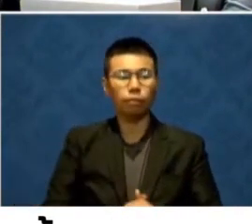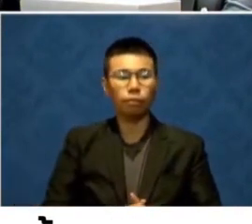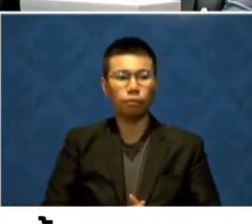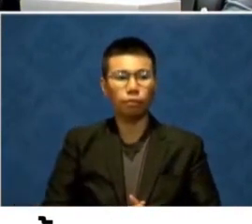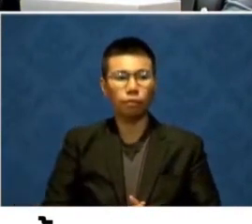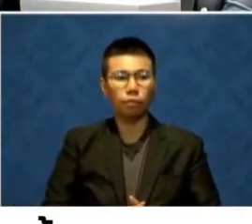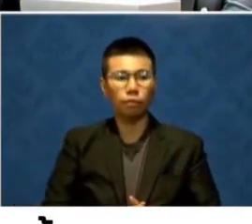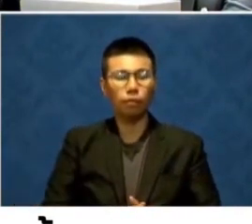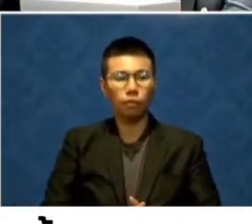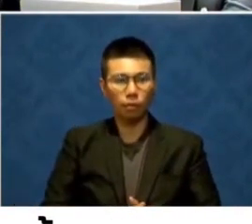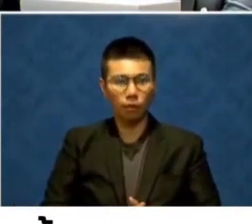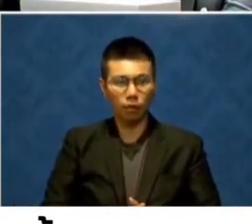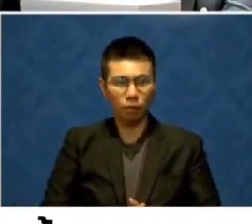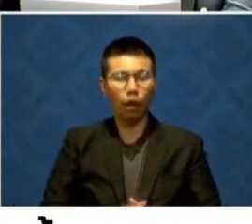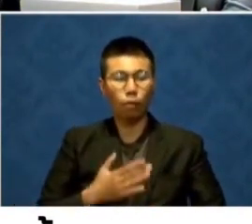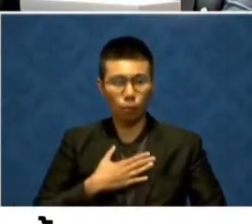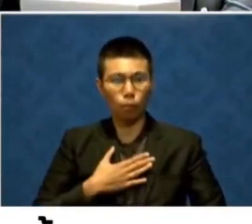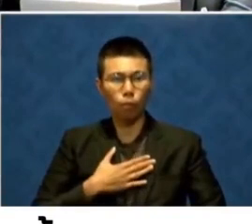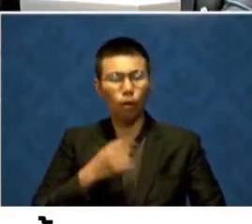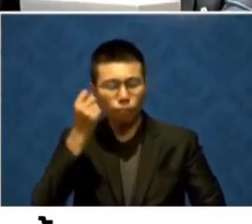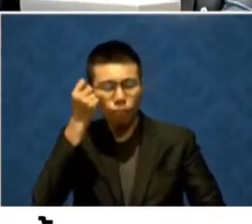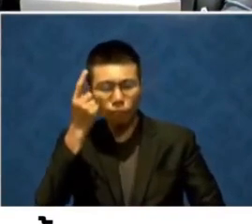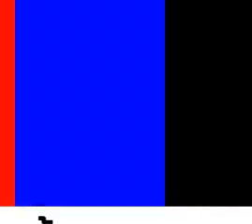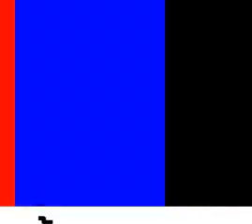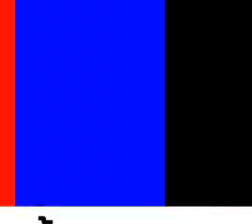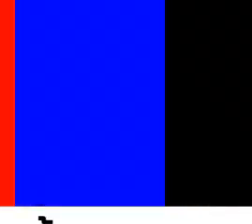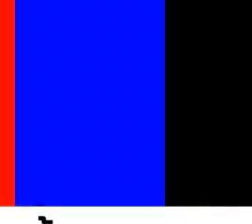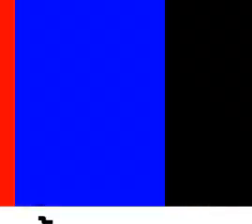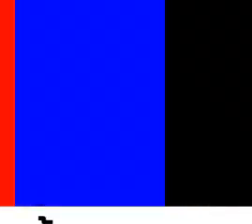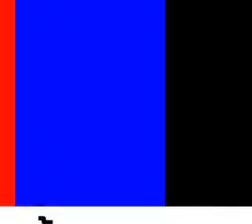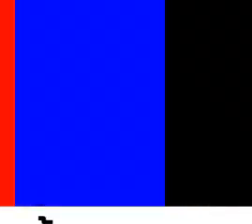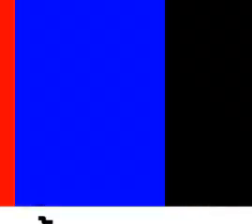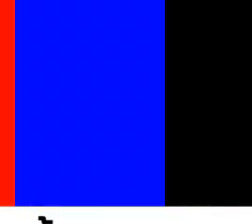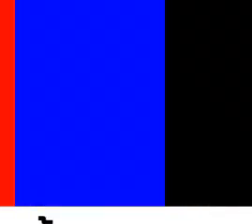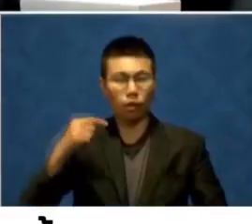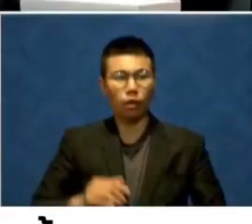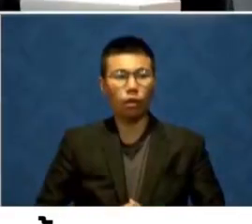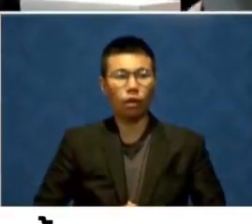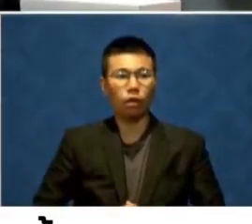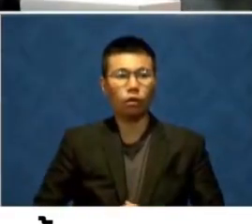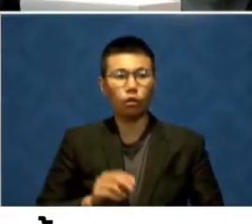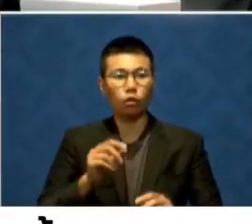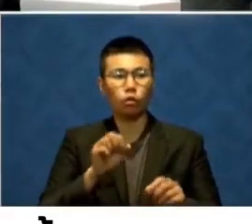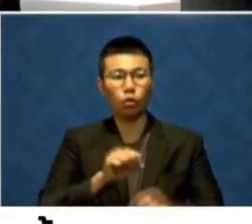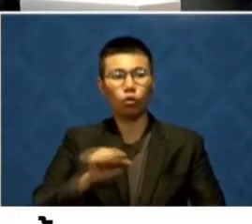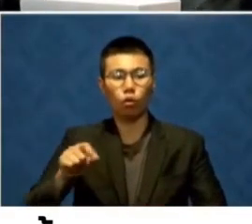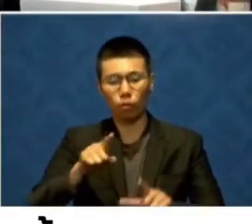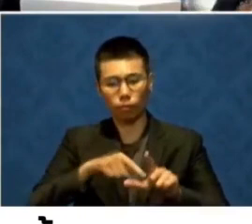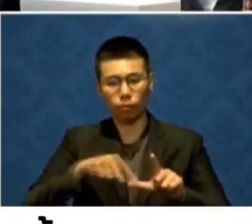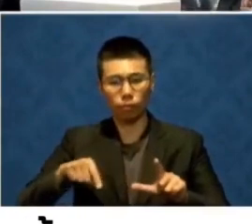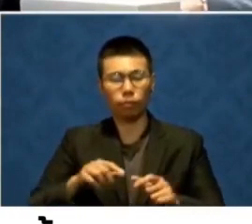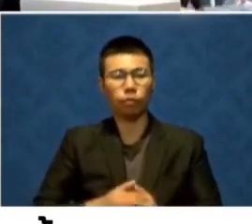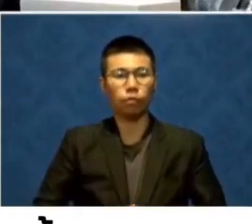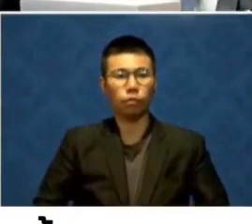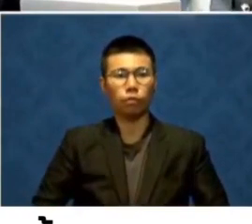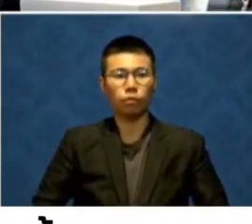พของพรรคเพื่อไทยก็ลุกขึ้นมาบอกต้องให้ความเป็นธรรมนายกด้วยนะนายกเนี่ยติดภารกิจเร่งด่วนไม่สามารถมาตอบกระทู้ถามสดได้สุดท้ายคุ